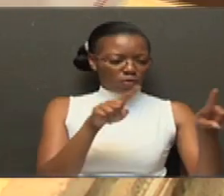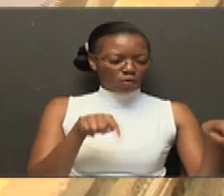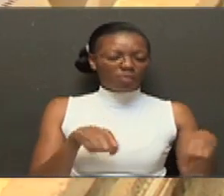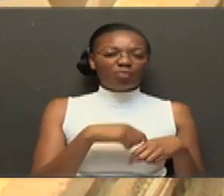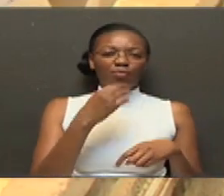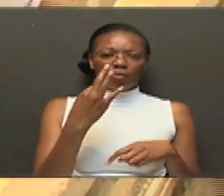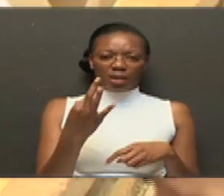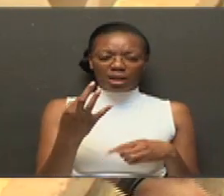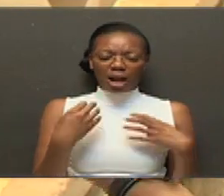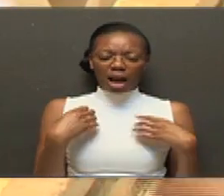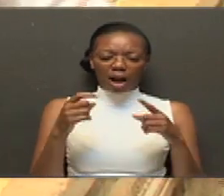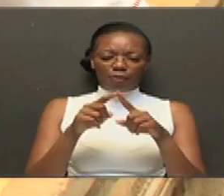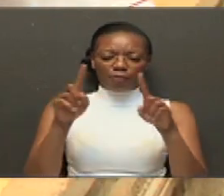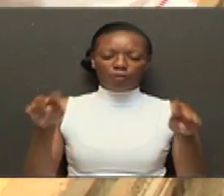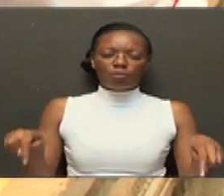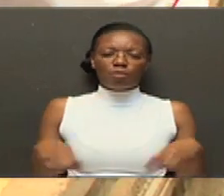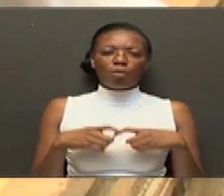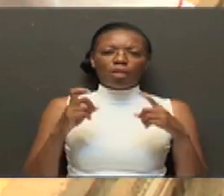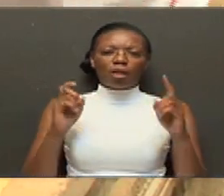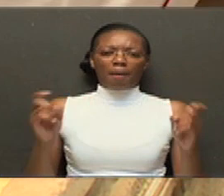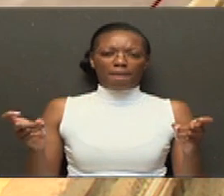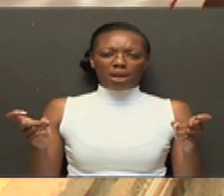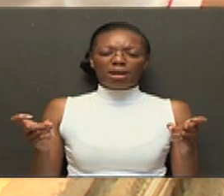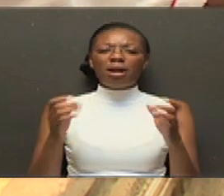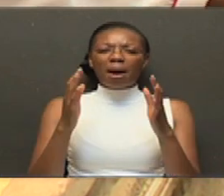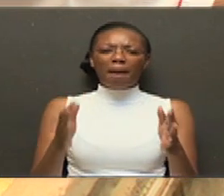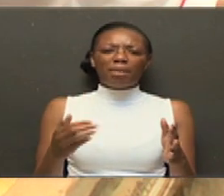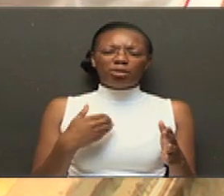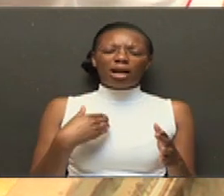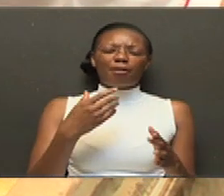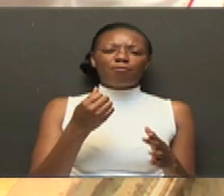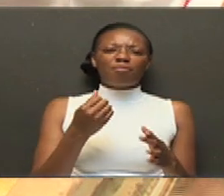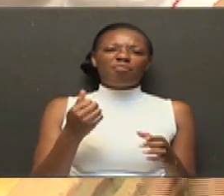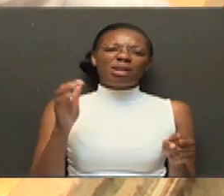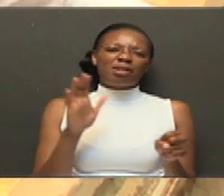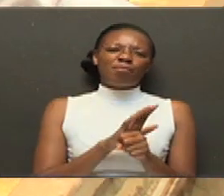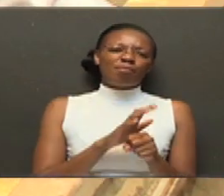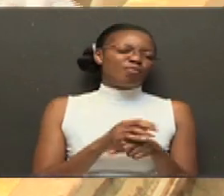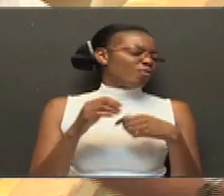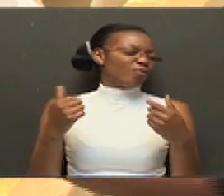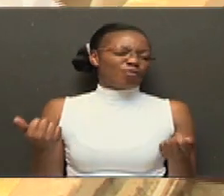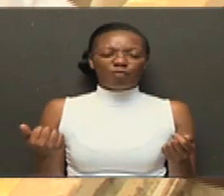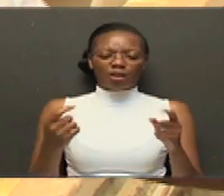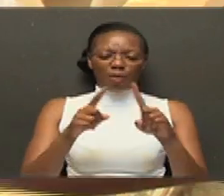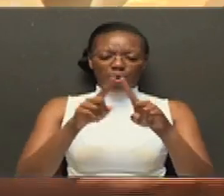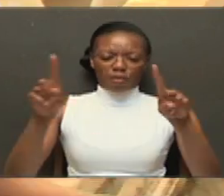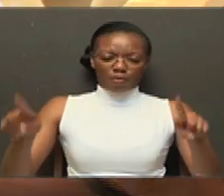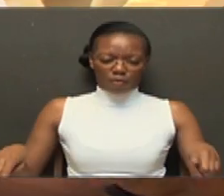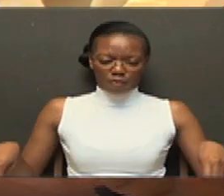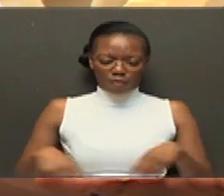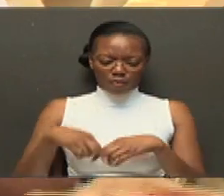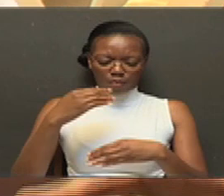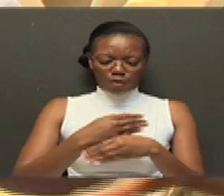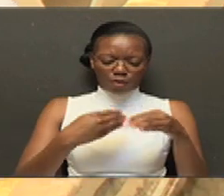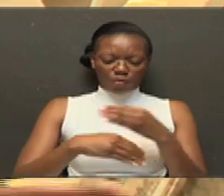hizi troughs kubwa. Hizi ni za mkulima mwenye amejiweza, mwenye anataka kuenda en masse na ako na pesa za kujenga chumba kama